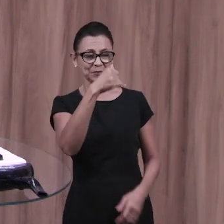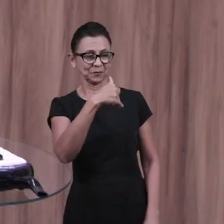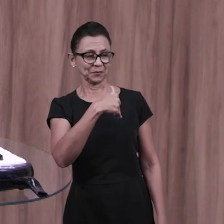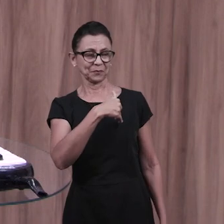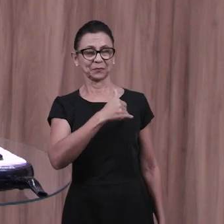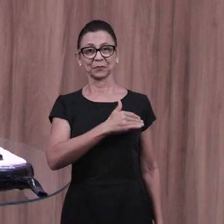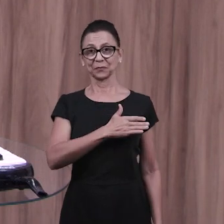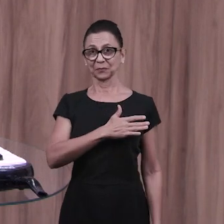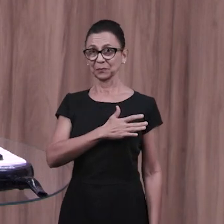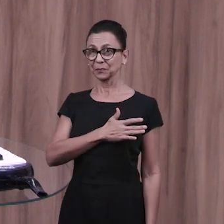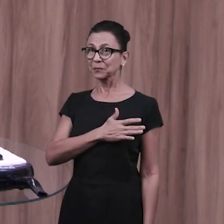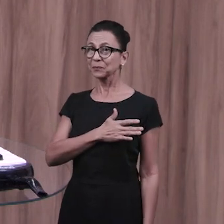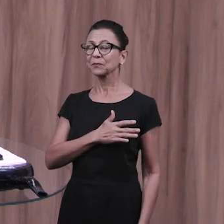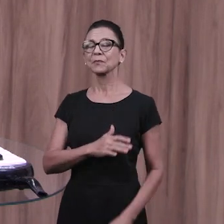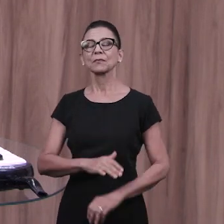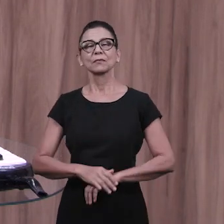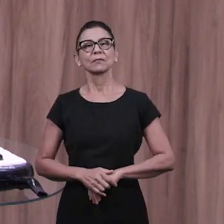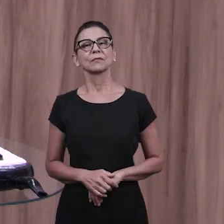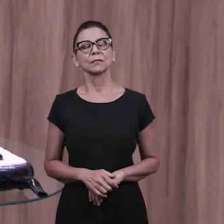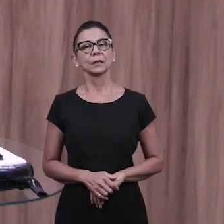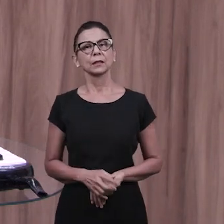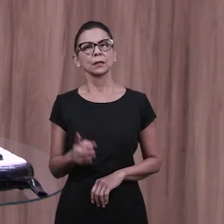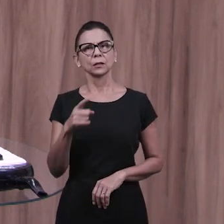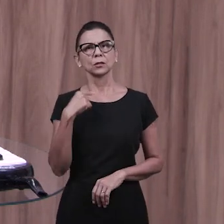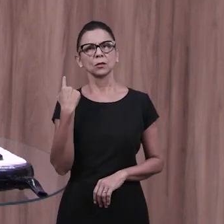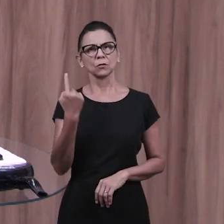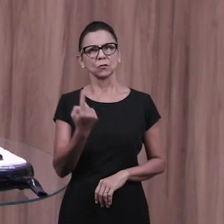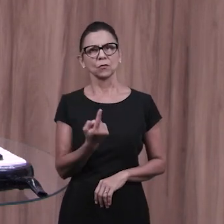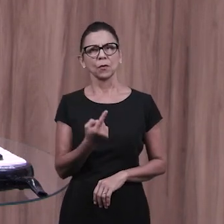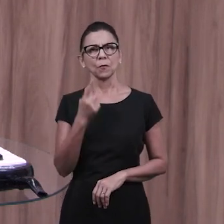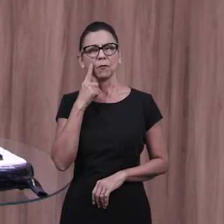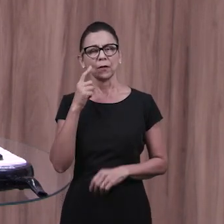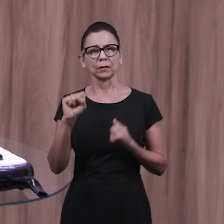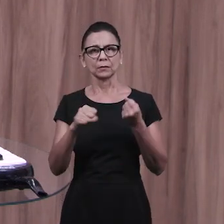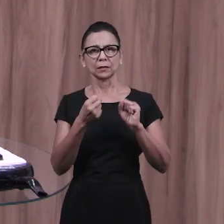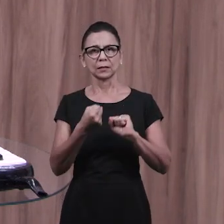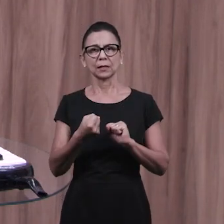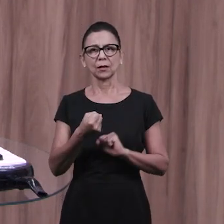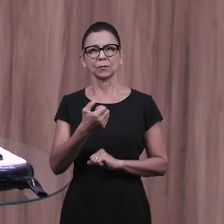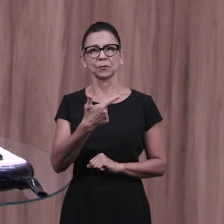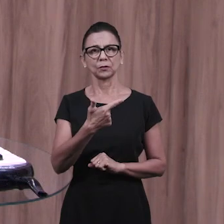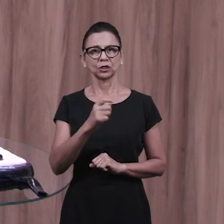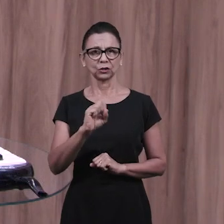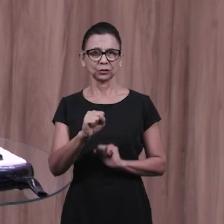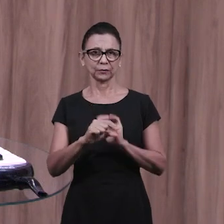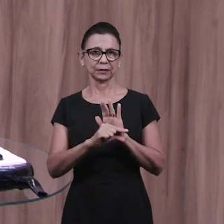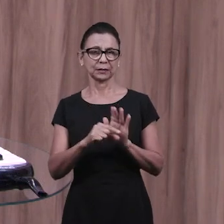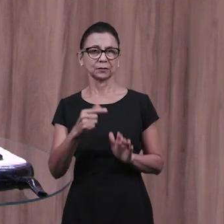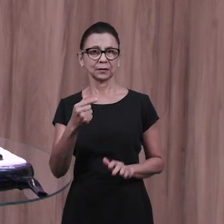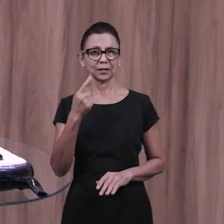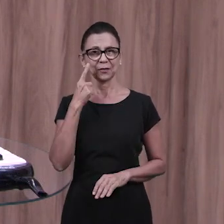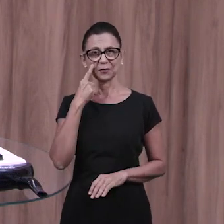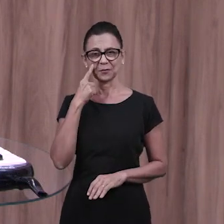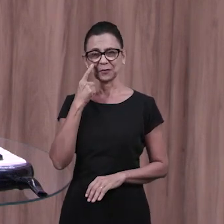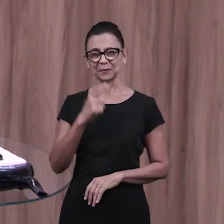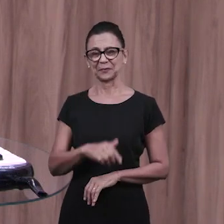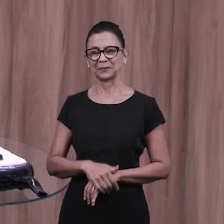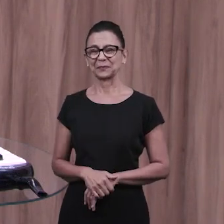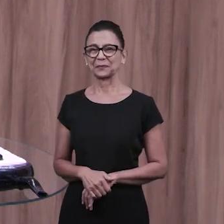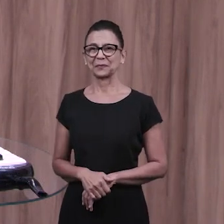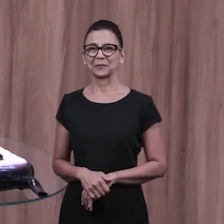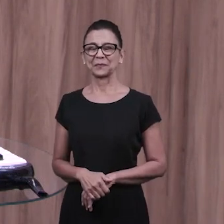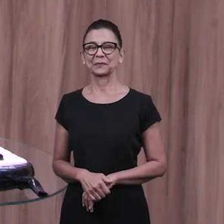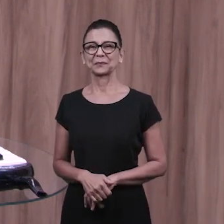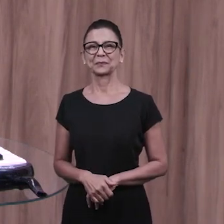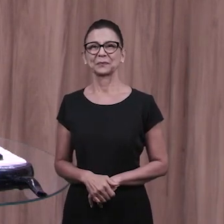nous pouvons parler tel comme David a dit dans le psaume 28, 7. Nous allons lire.